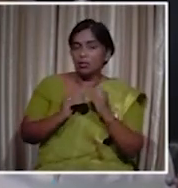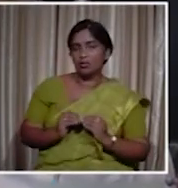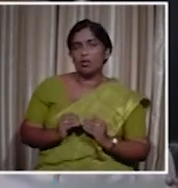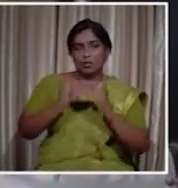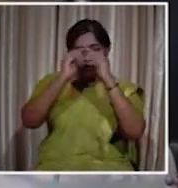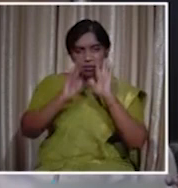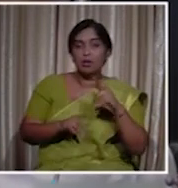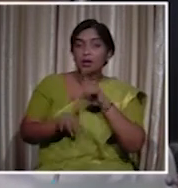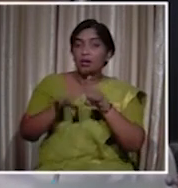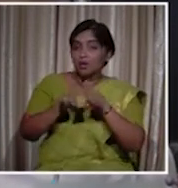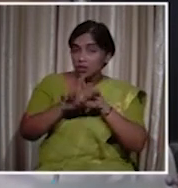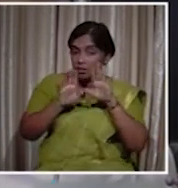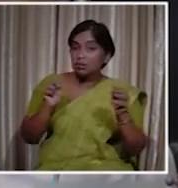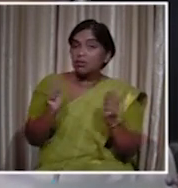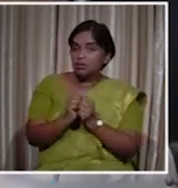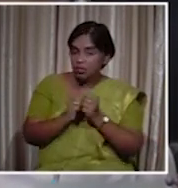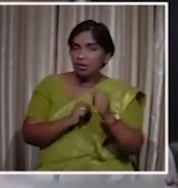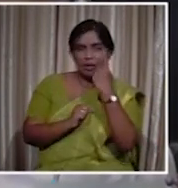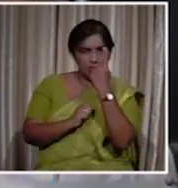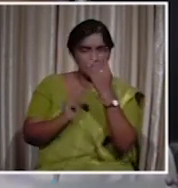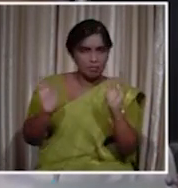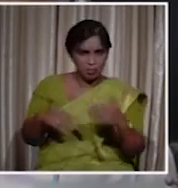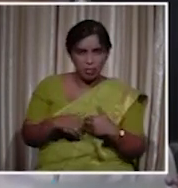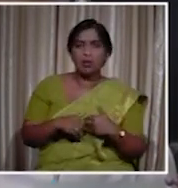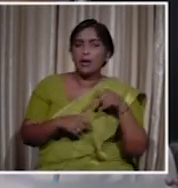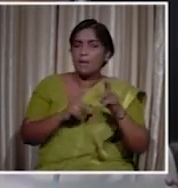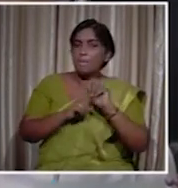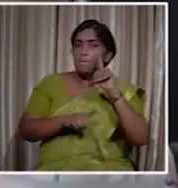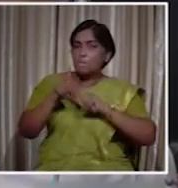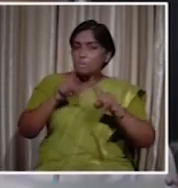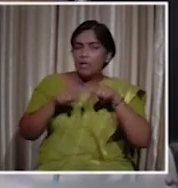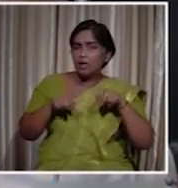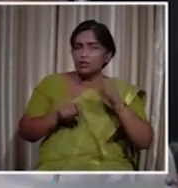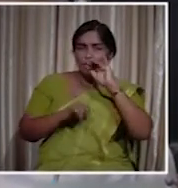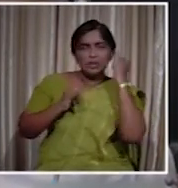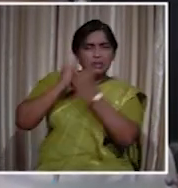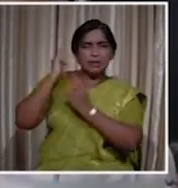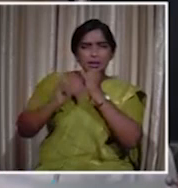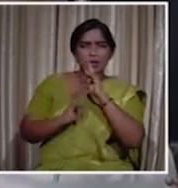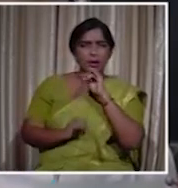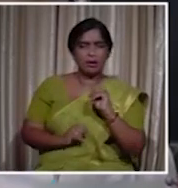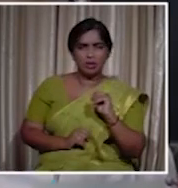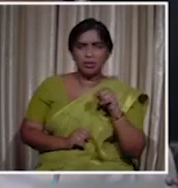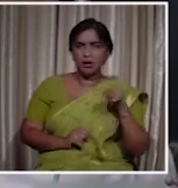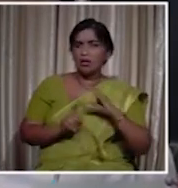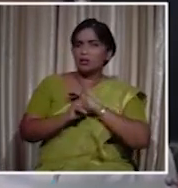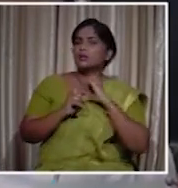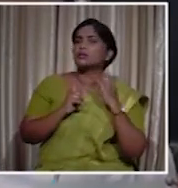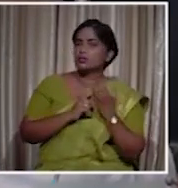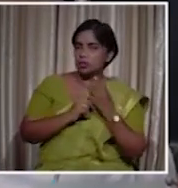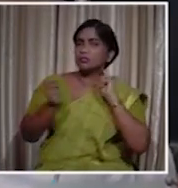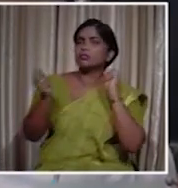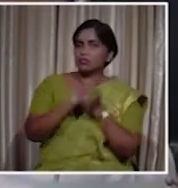ඕනේ. ඒත් අපි ඒක කරන ගමන් තව එකක් තියෙන්න ඕනේ. මේ පාර්ලිමේන්තුවට ඇයි ජනතාව දොස් කියන්නේ? අපි මේ සංස්කෘතිය